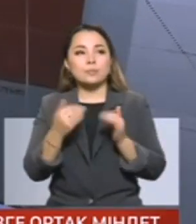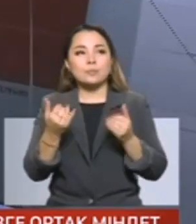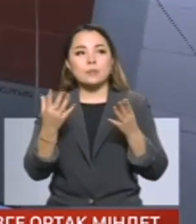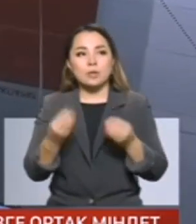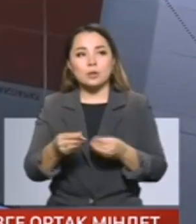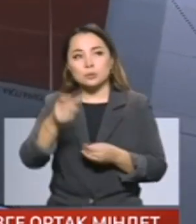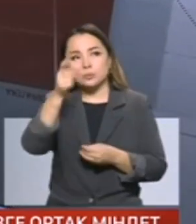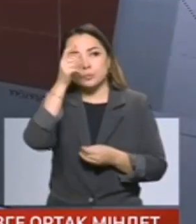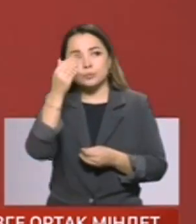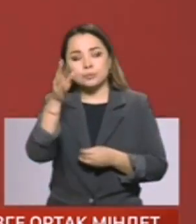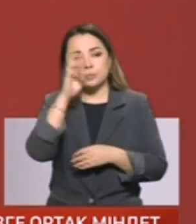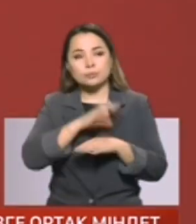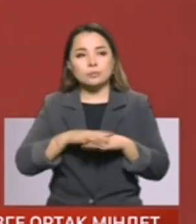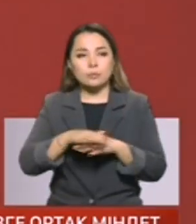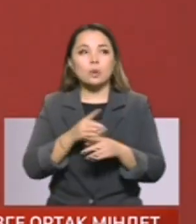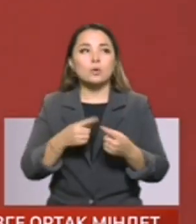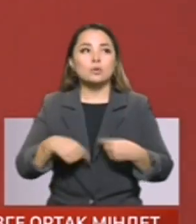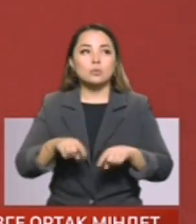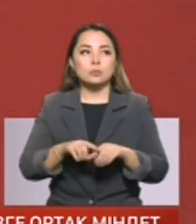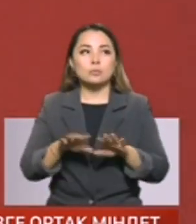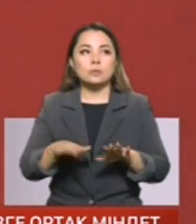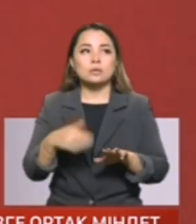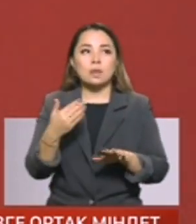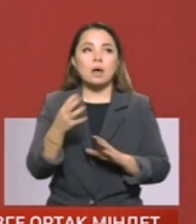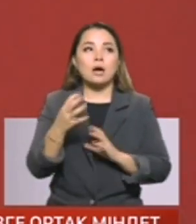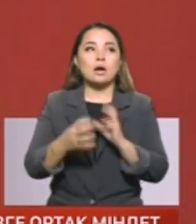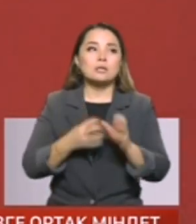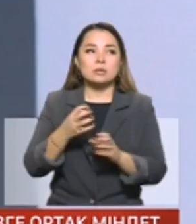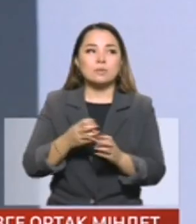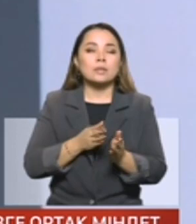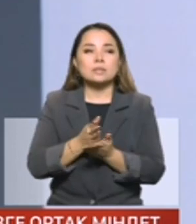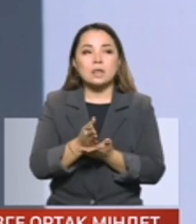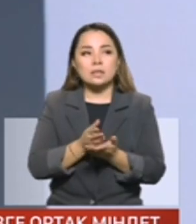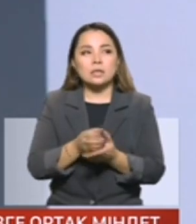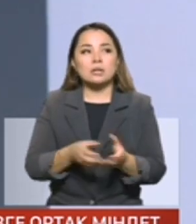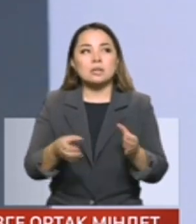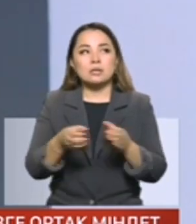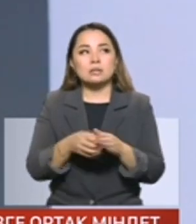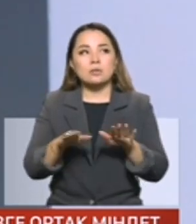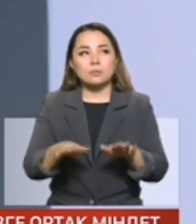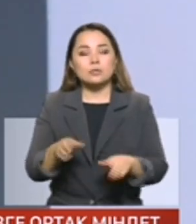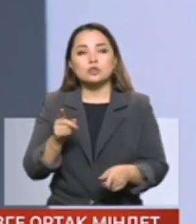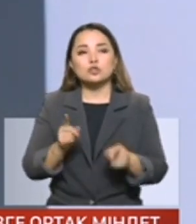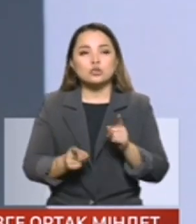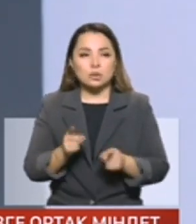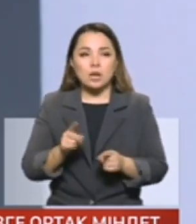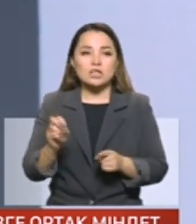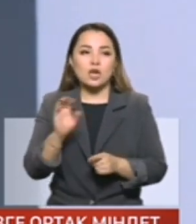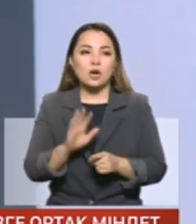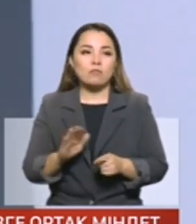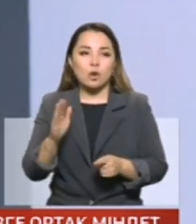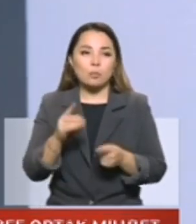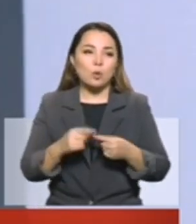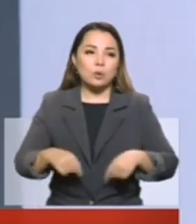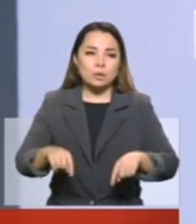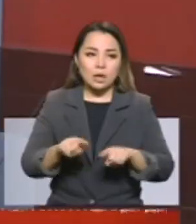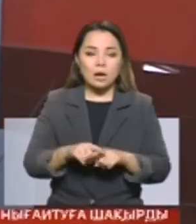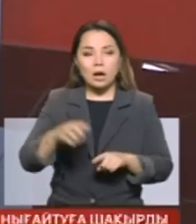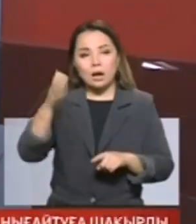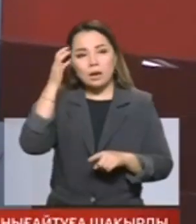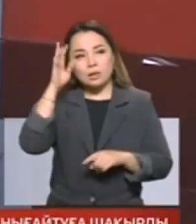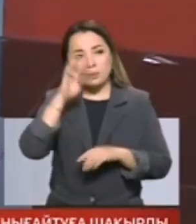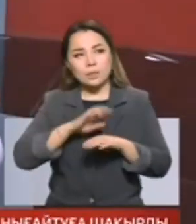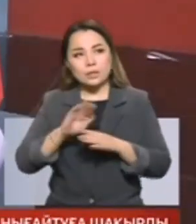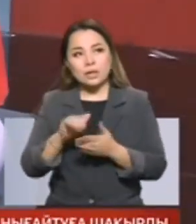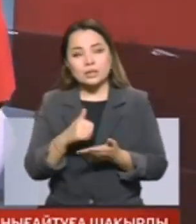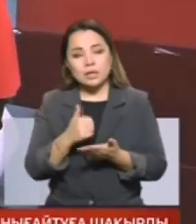таңда түркі мемлекеттерінің ұйымы әлемдік саяси аренада, шынымен де осы Еуропалық одақ болсын, араб